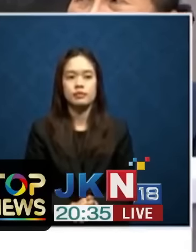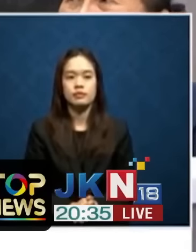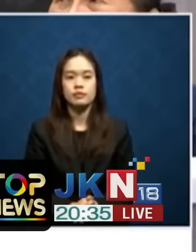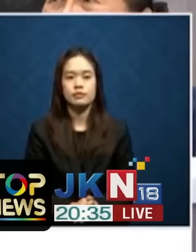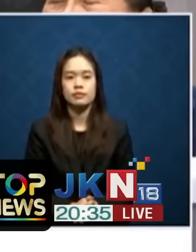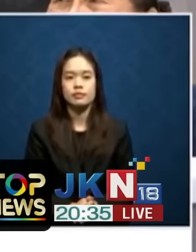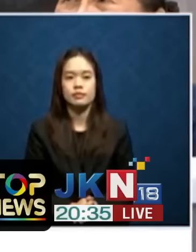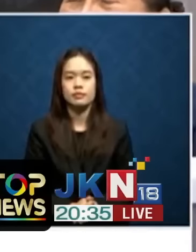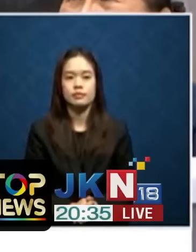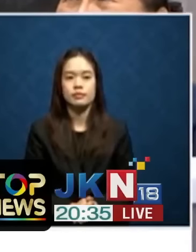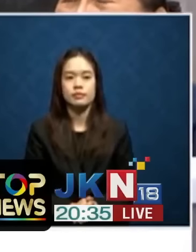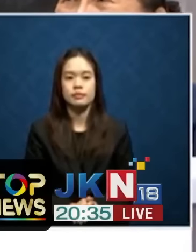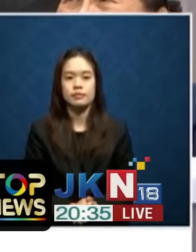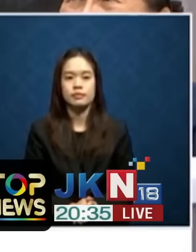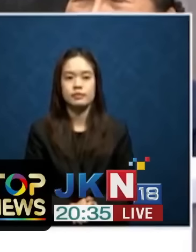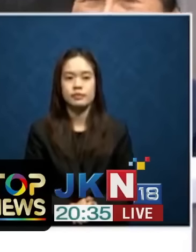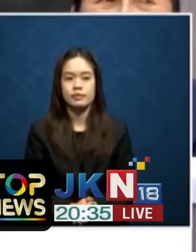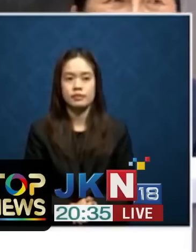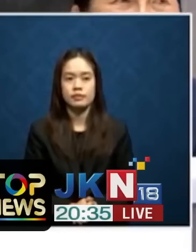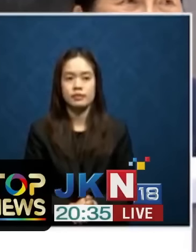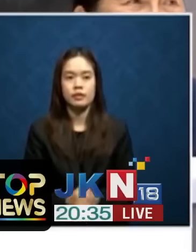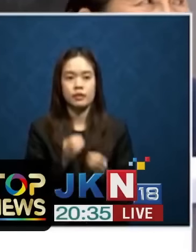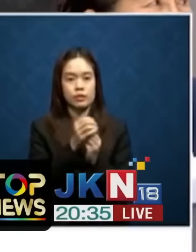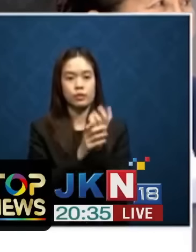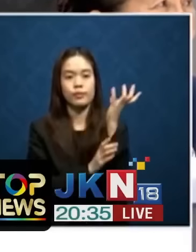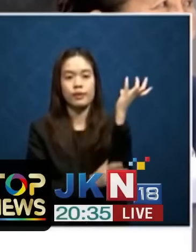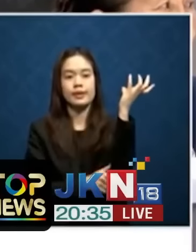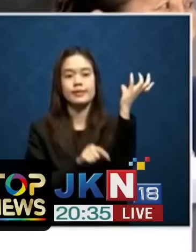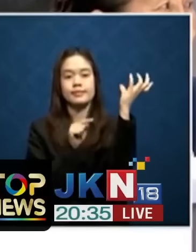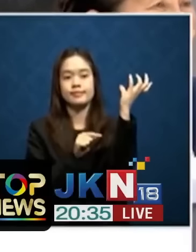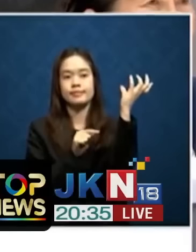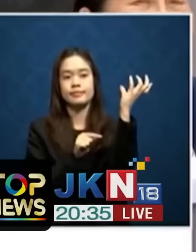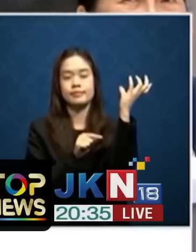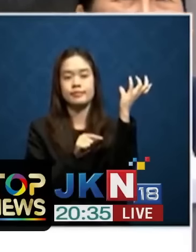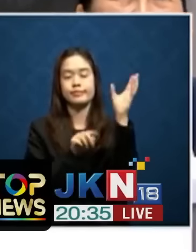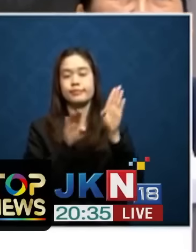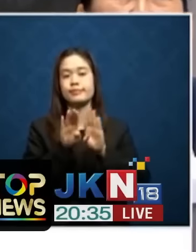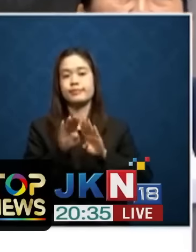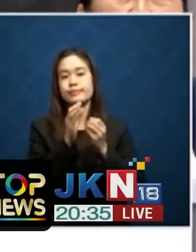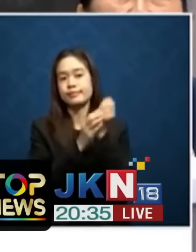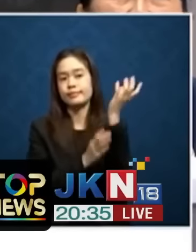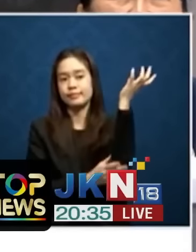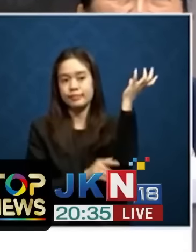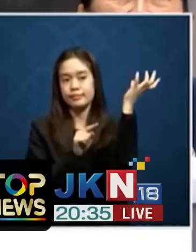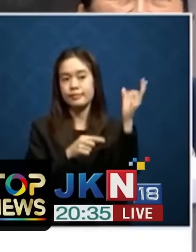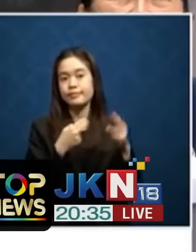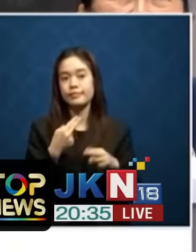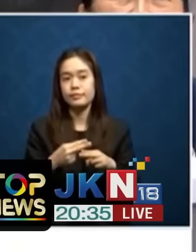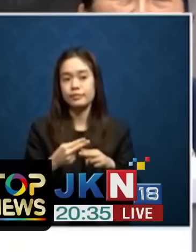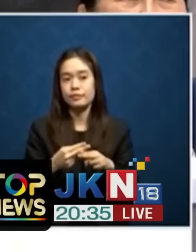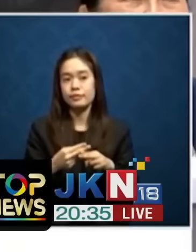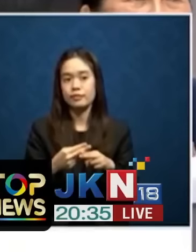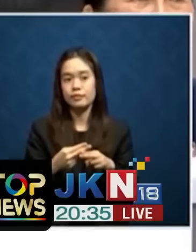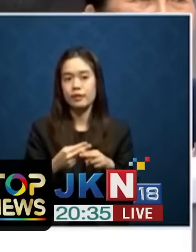แบบอ่านคุณดูไว้เลยนะสวคนอื่นด้วยนะฮะดูคุณแดงกองมาอภิปร